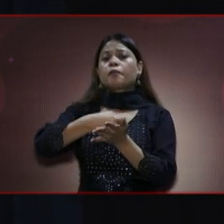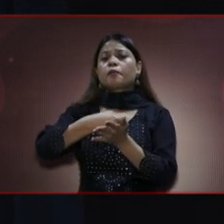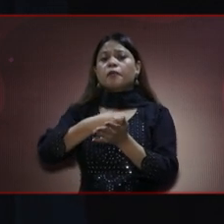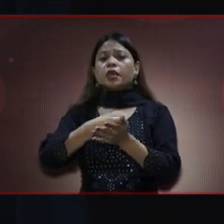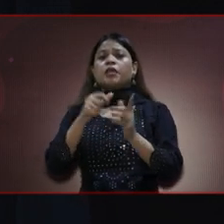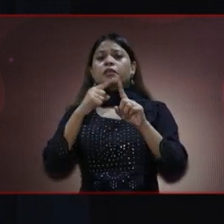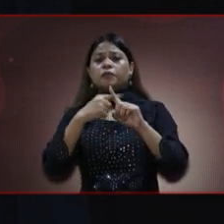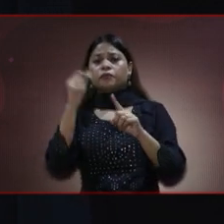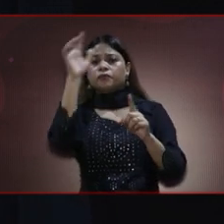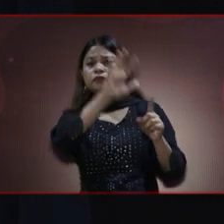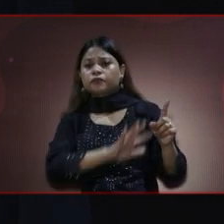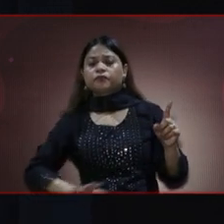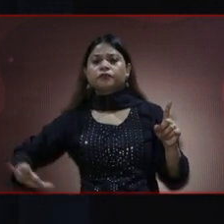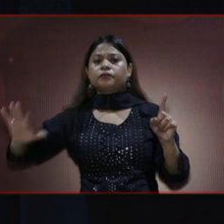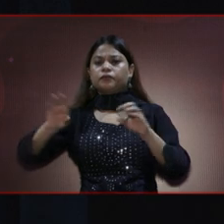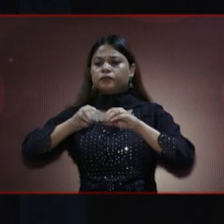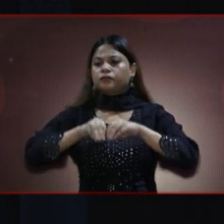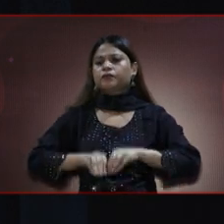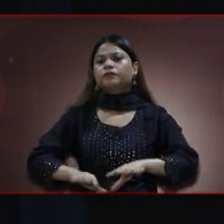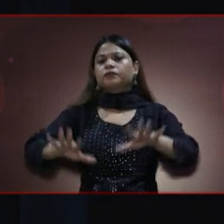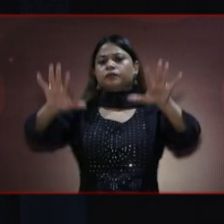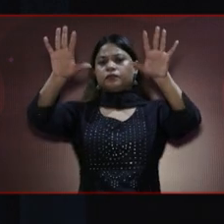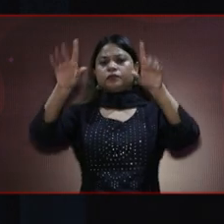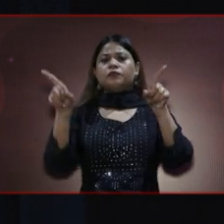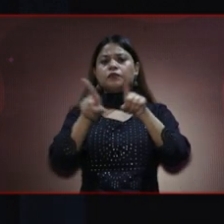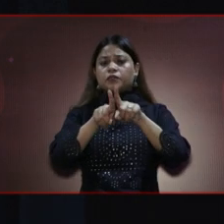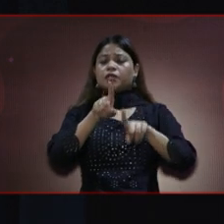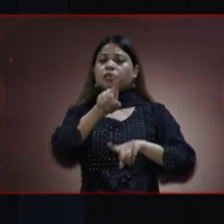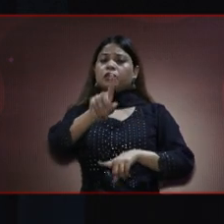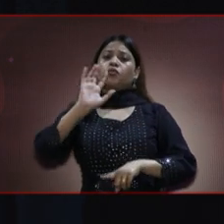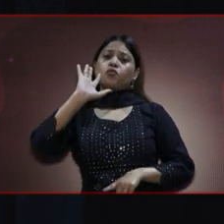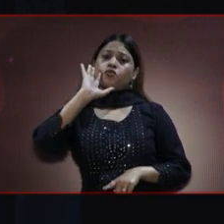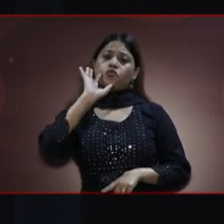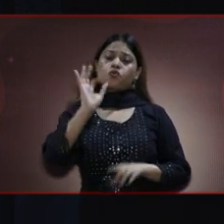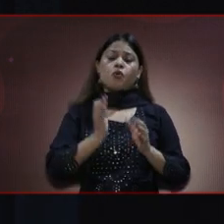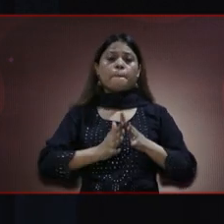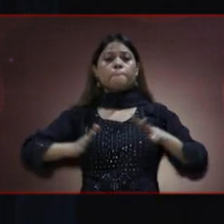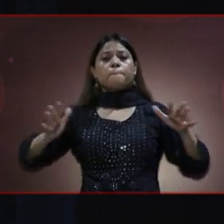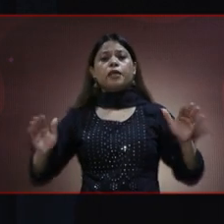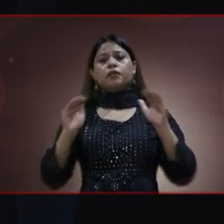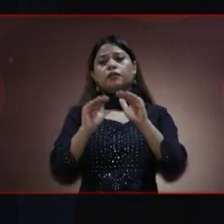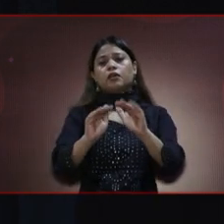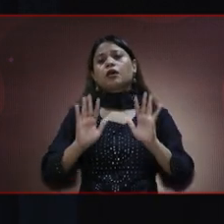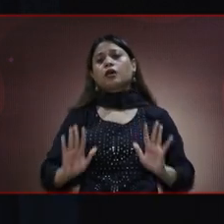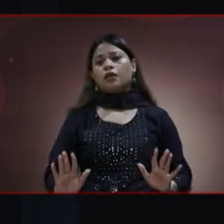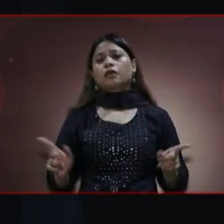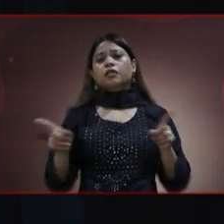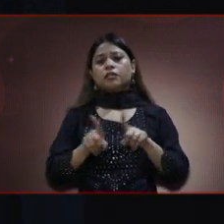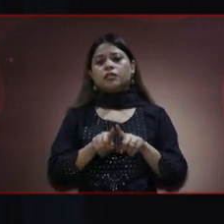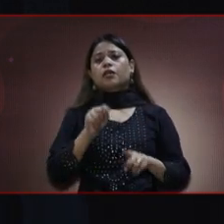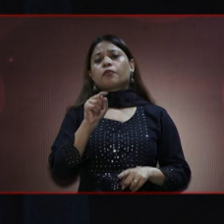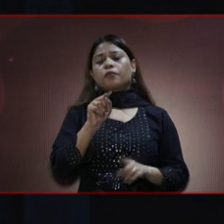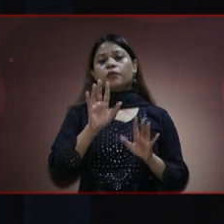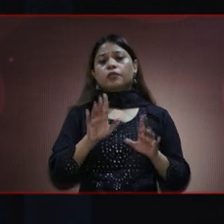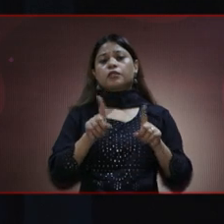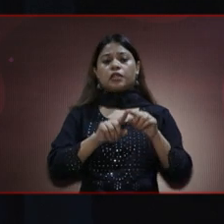पहुंचाने के लिए आज के दिन एक महत्वपूर्ण कदम शिक्षा विभाग, NCERT और Amazon मिल